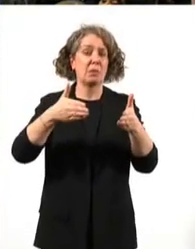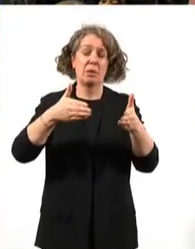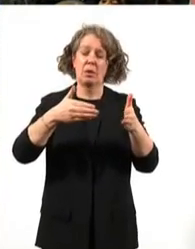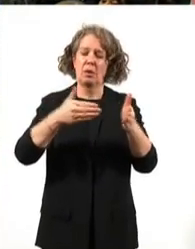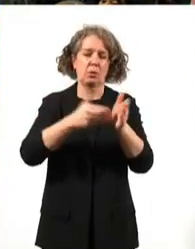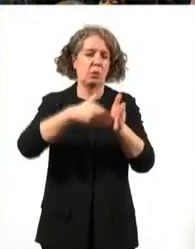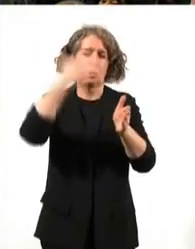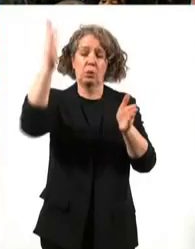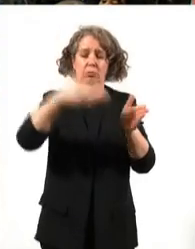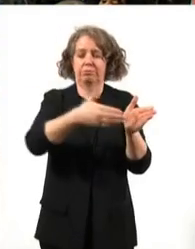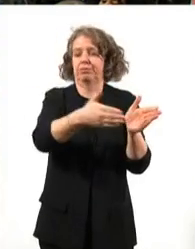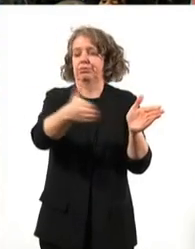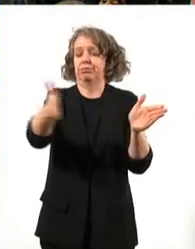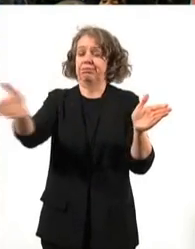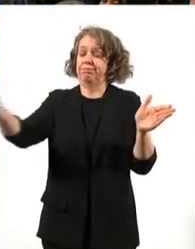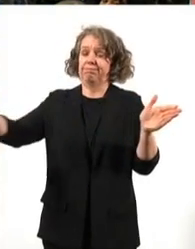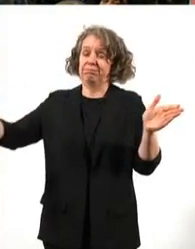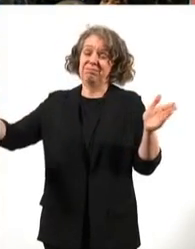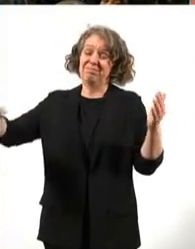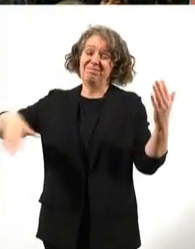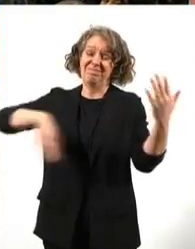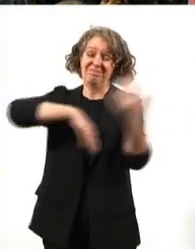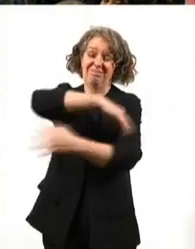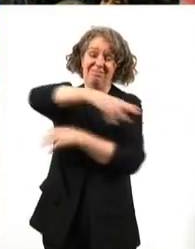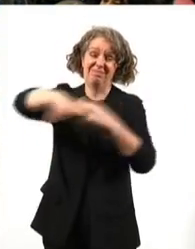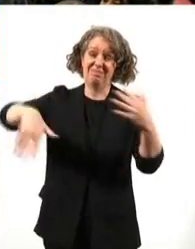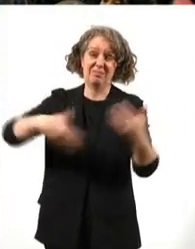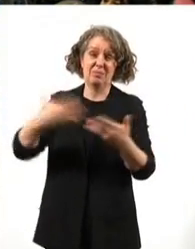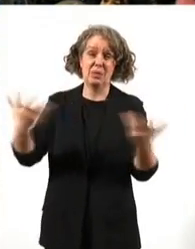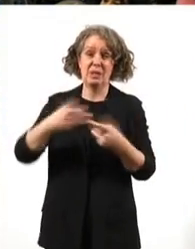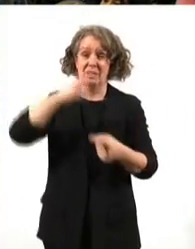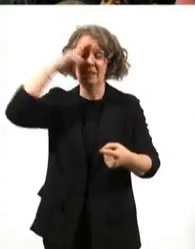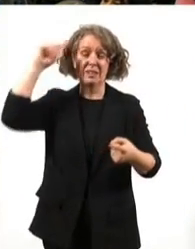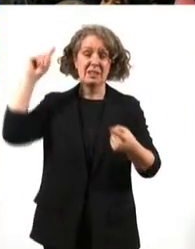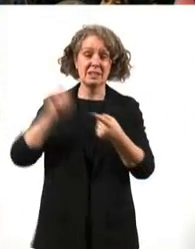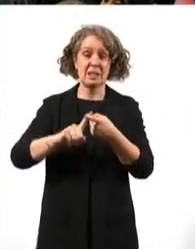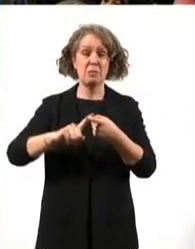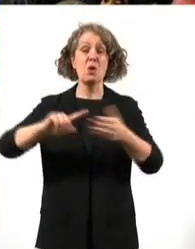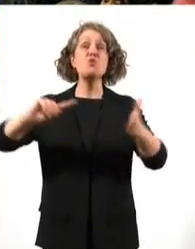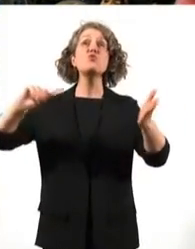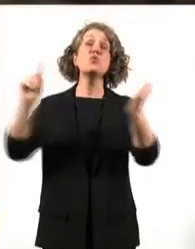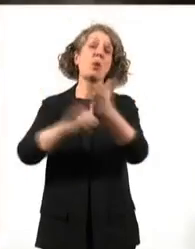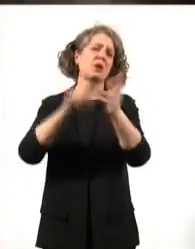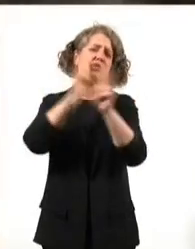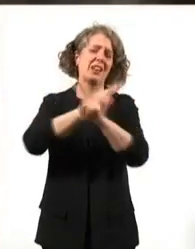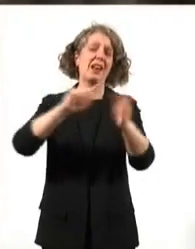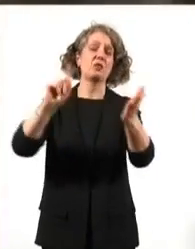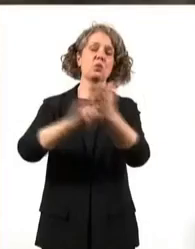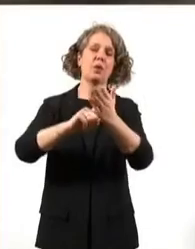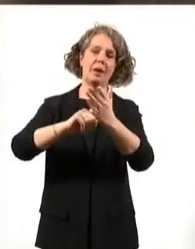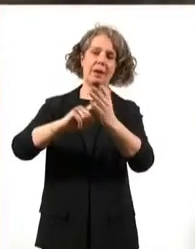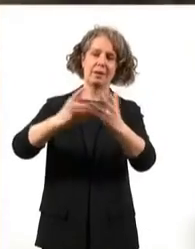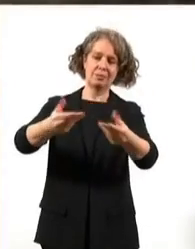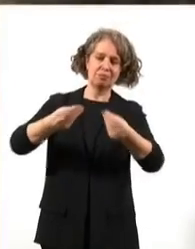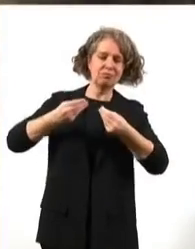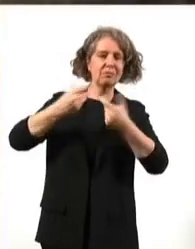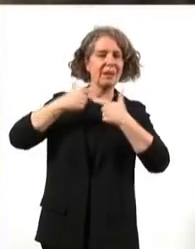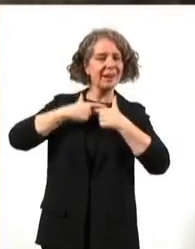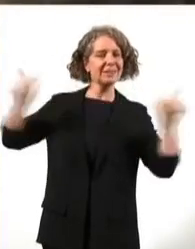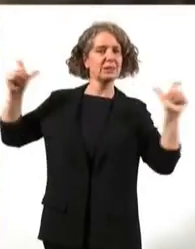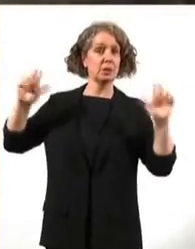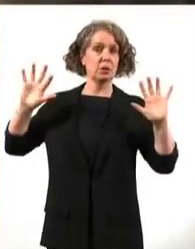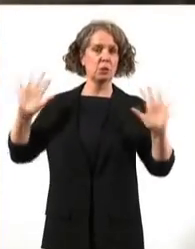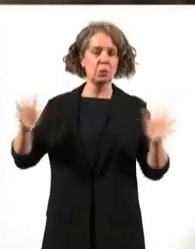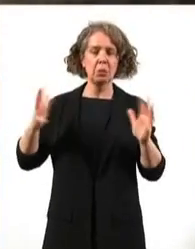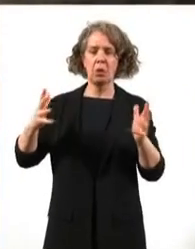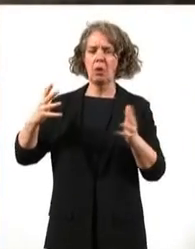d'autres sujets. Une question assez transversale qui est de la question de l'accès aux droits de manière générale et comment est-ce qu'on a connaissance